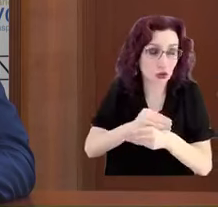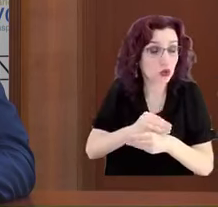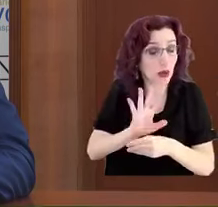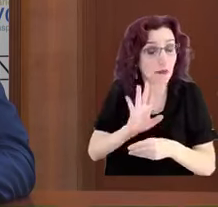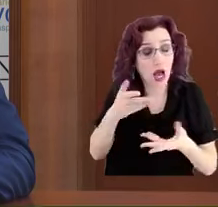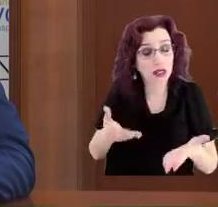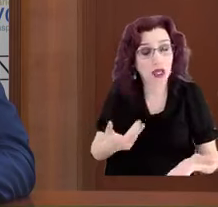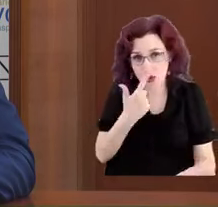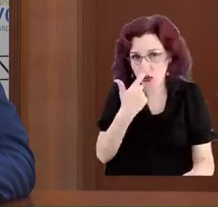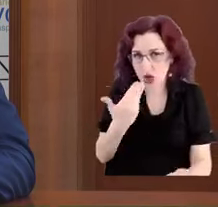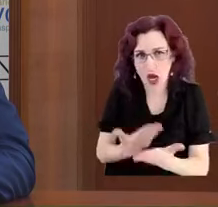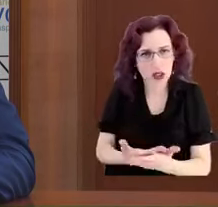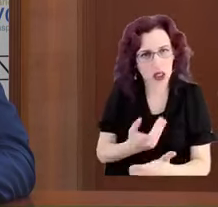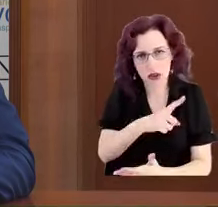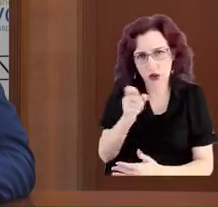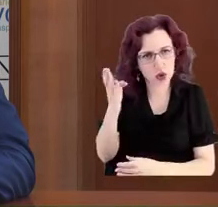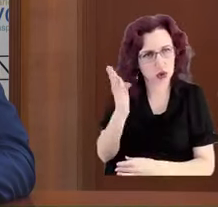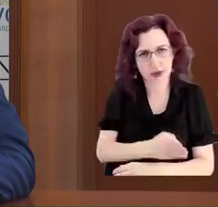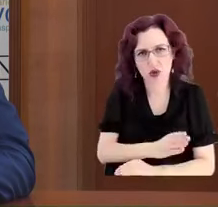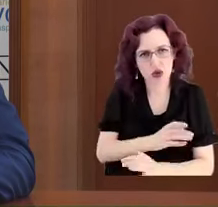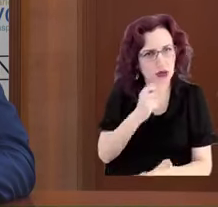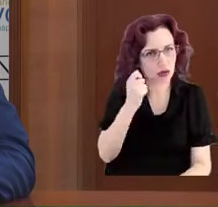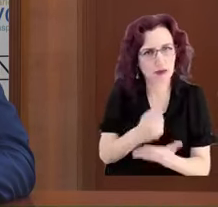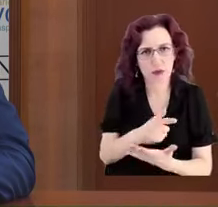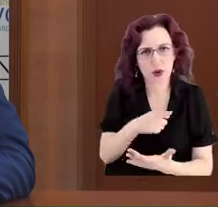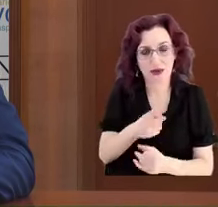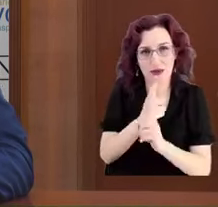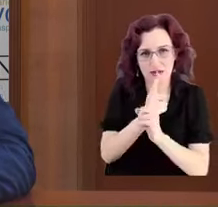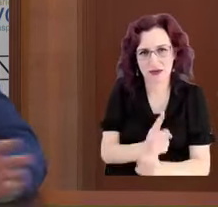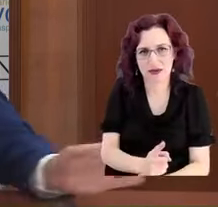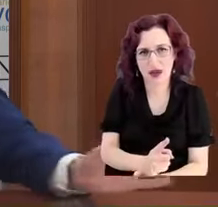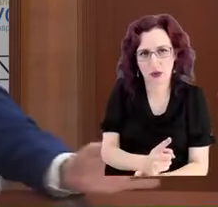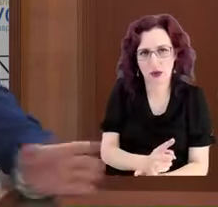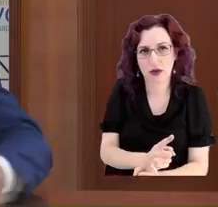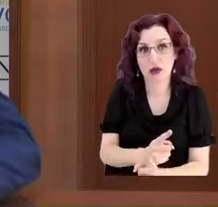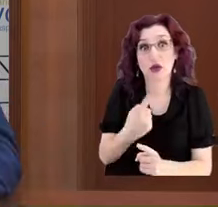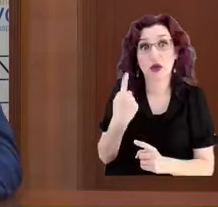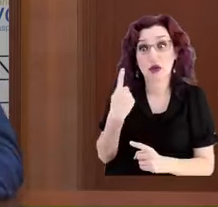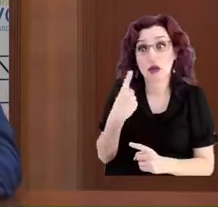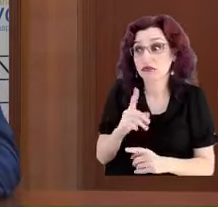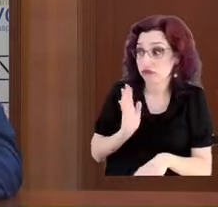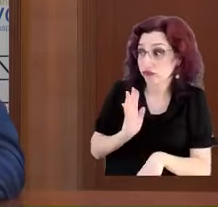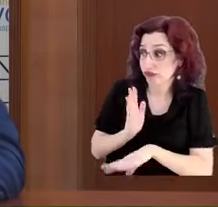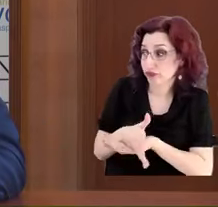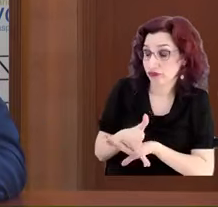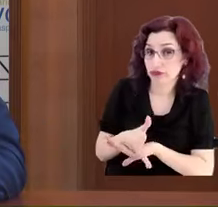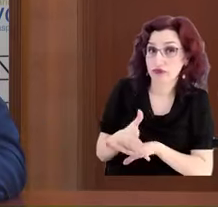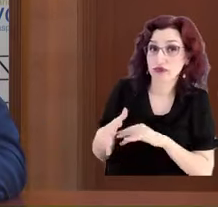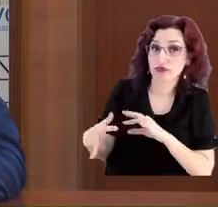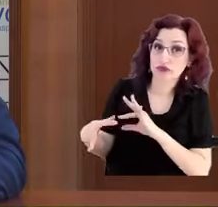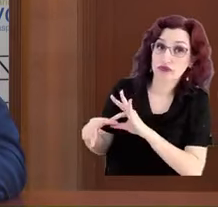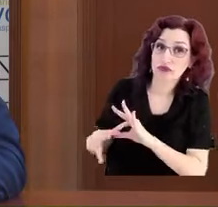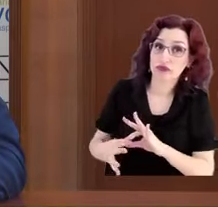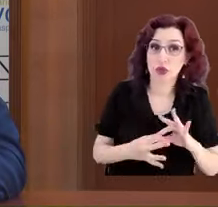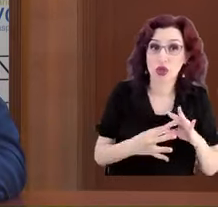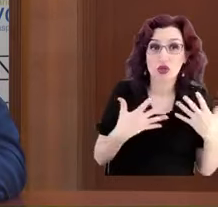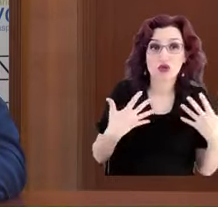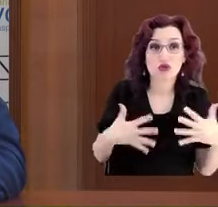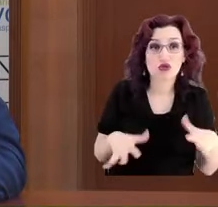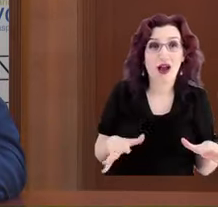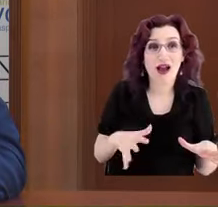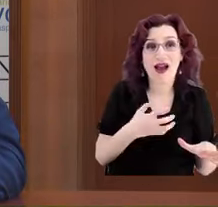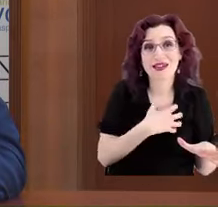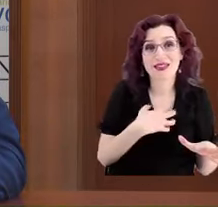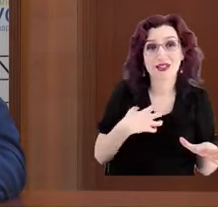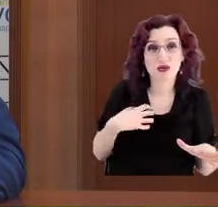è questa questa misura che fa il paio con quella che l'assessore da corrado ha già messo in campo sul campo sul